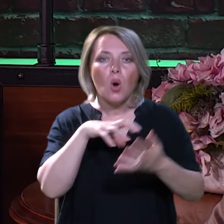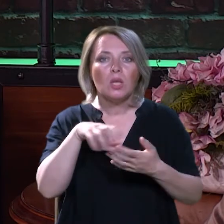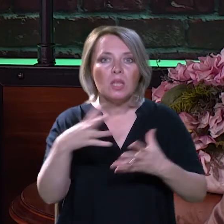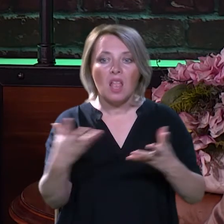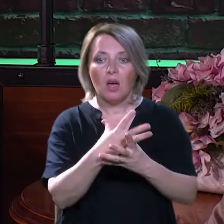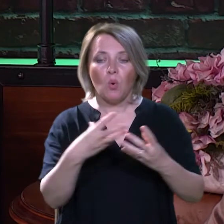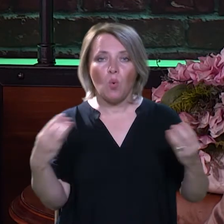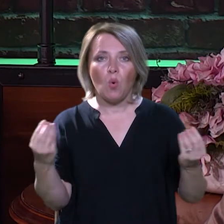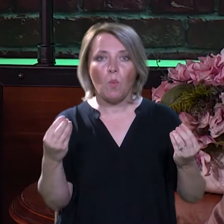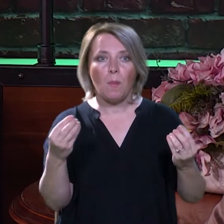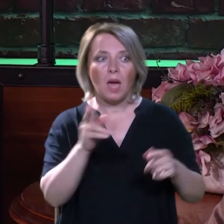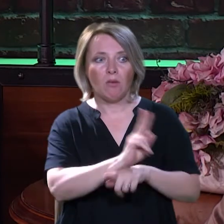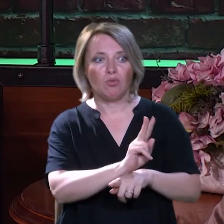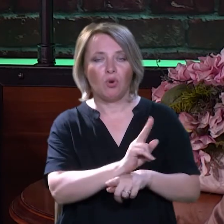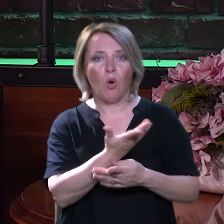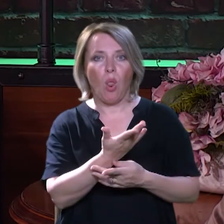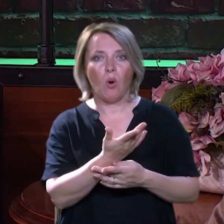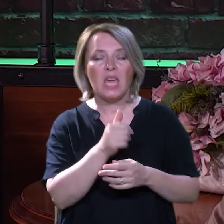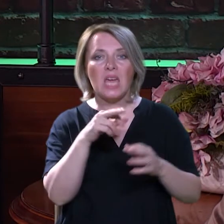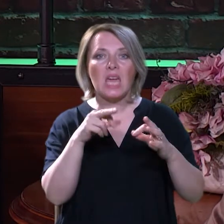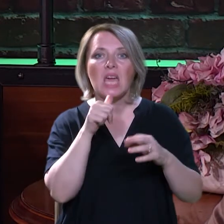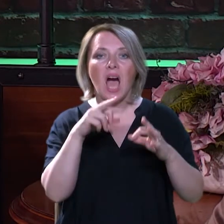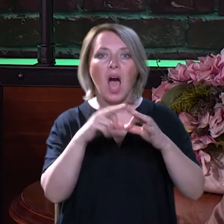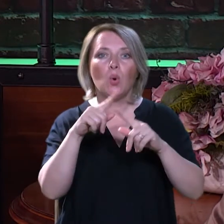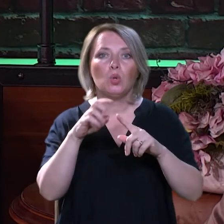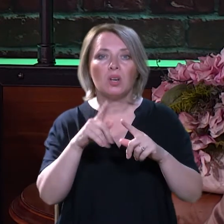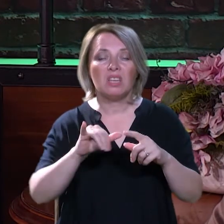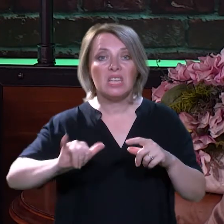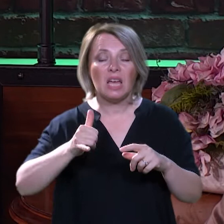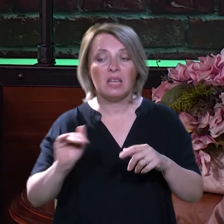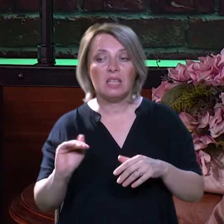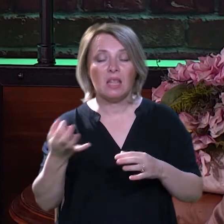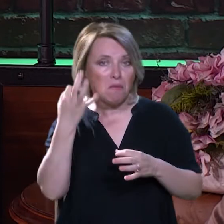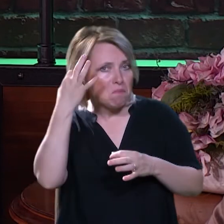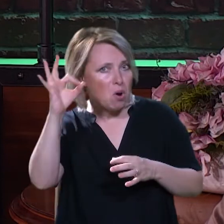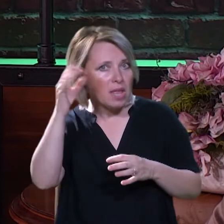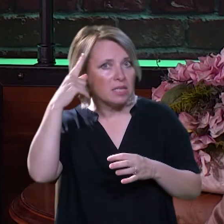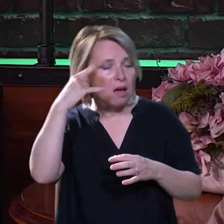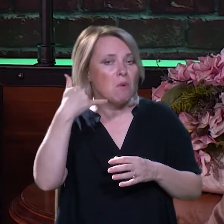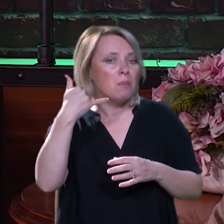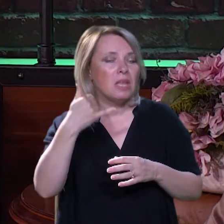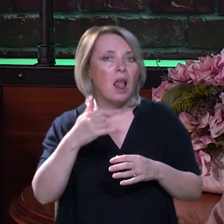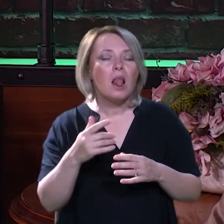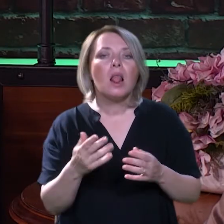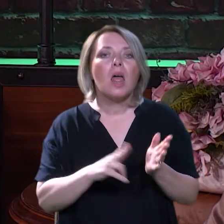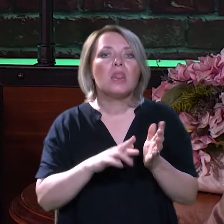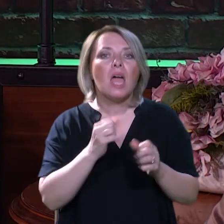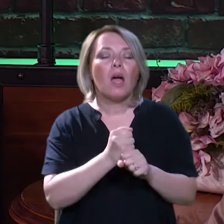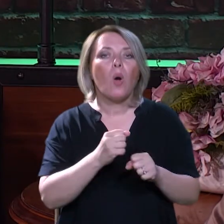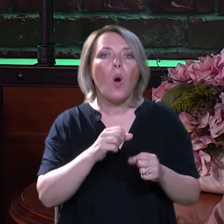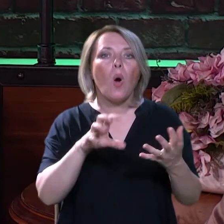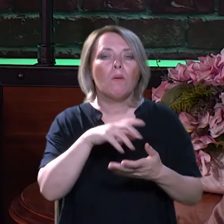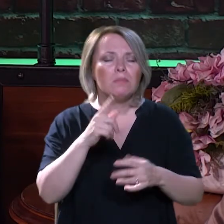totalno gube nekako svoj autoritet jer dijete bolje barata s time nego on. Znači, moraju se